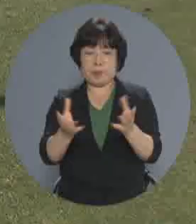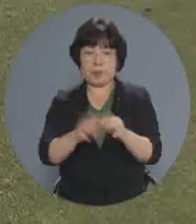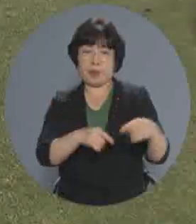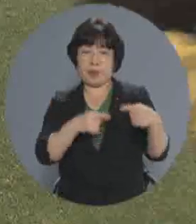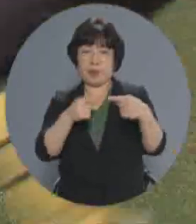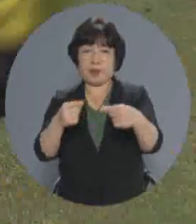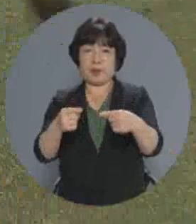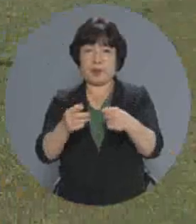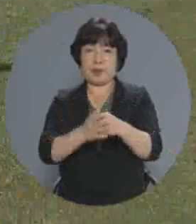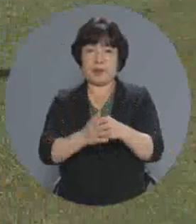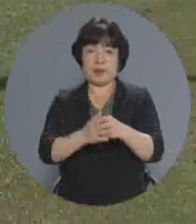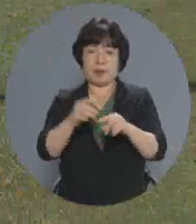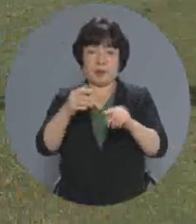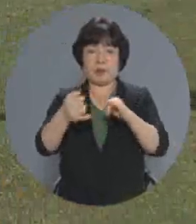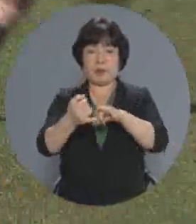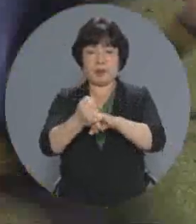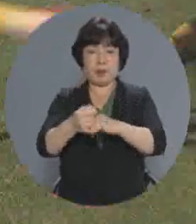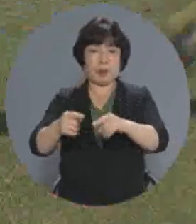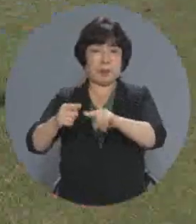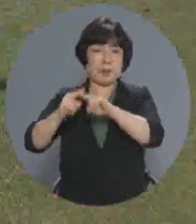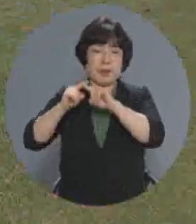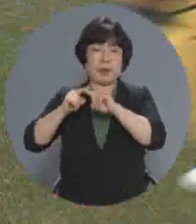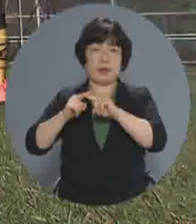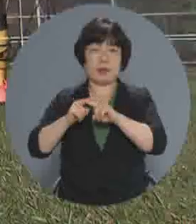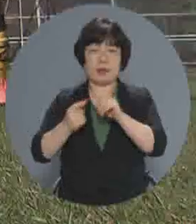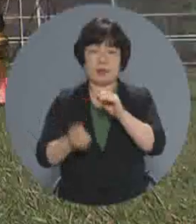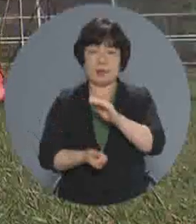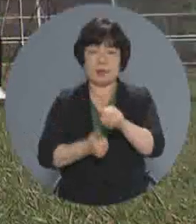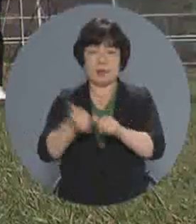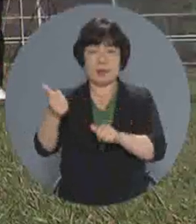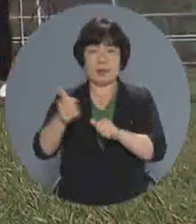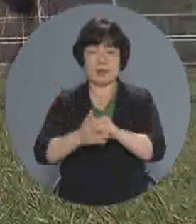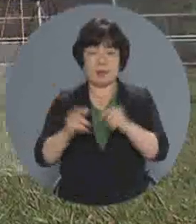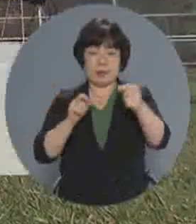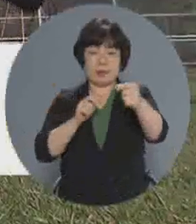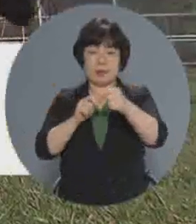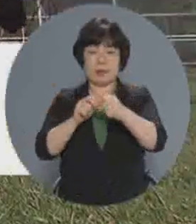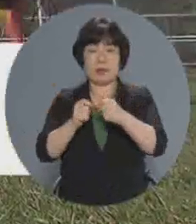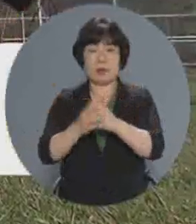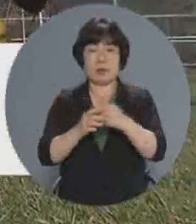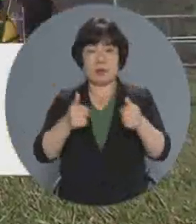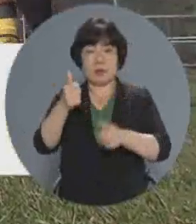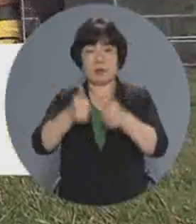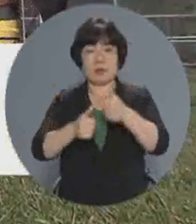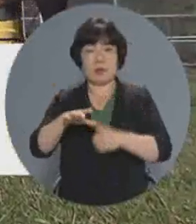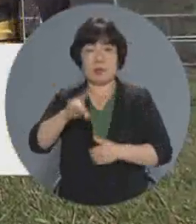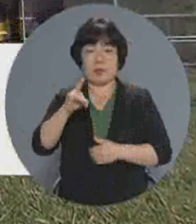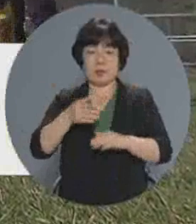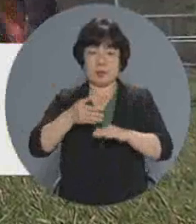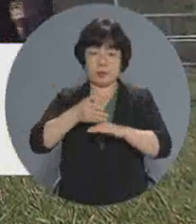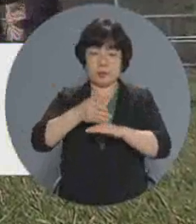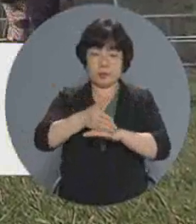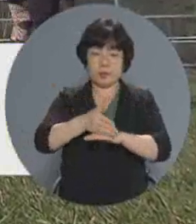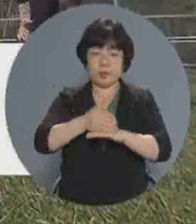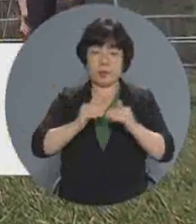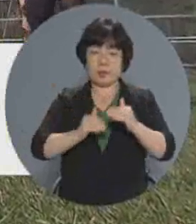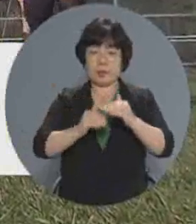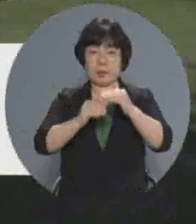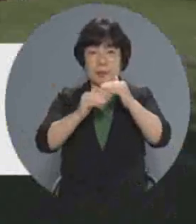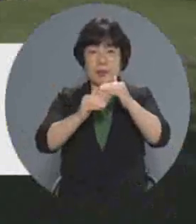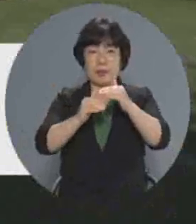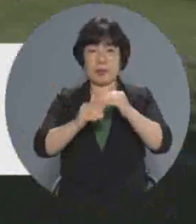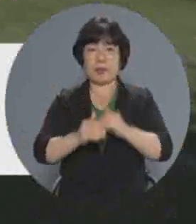10 마크업 필승의 의지를 다지고 있습니다 일단 다가오는 준플레이오프부터 천천히 차근차근 올라가